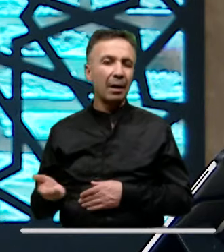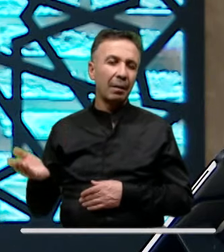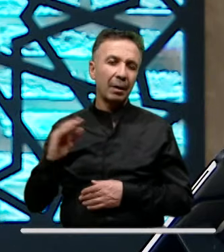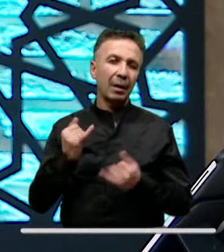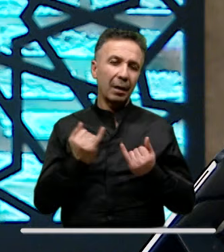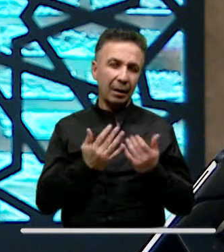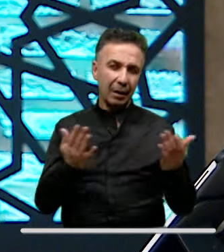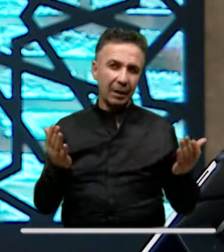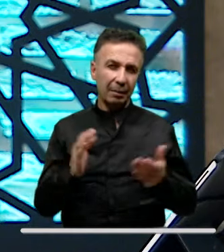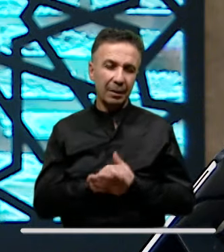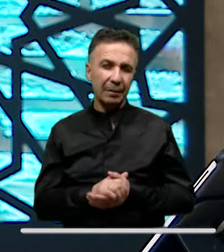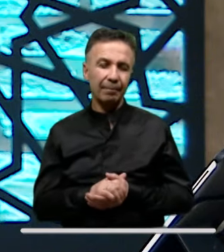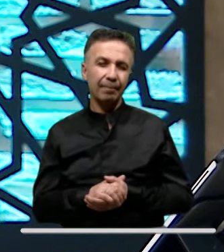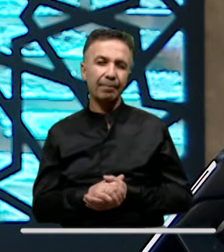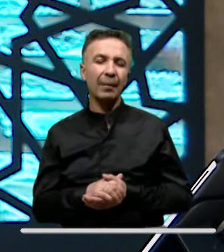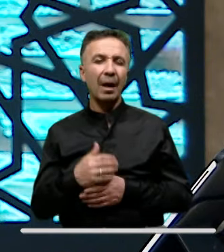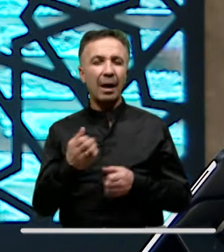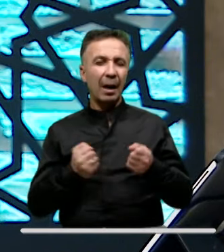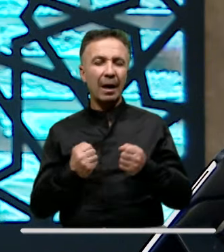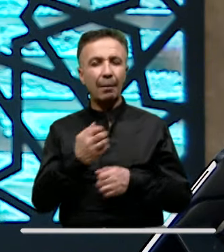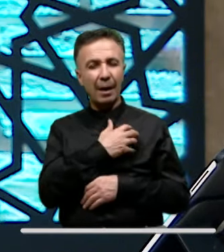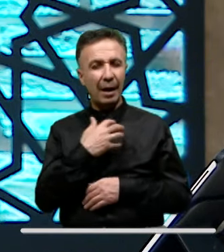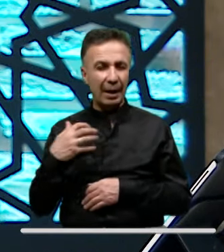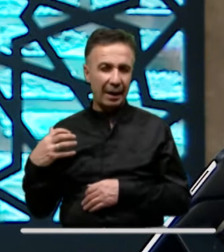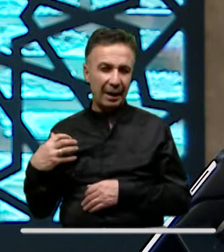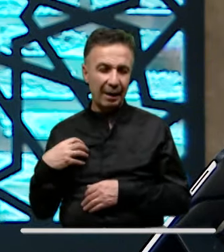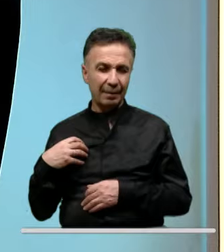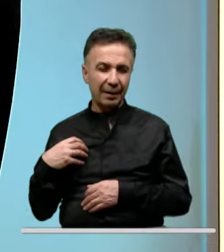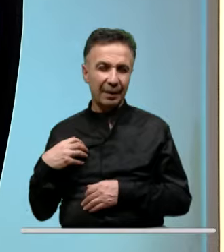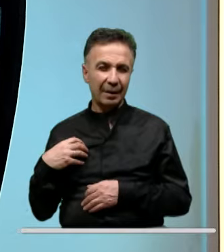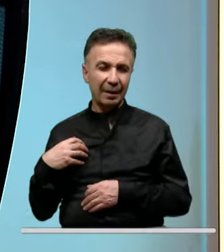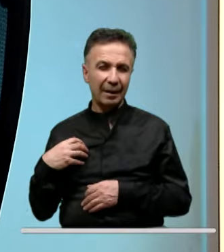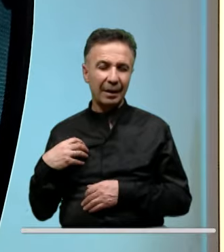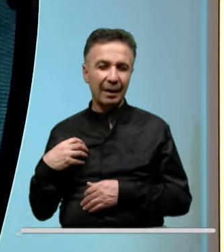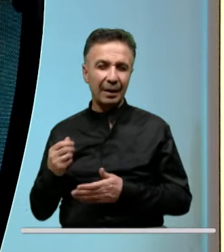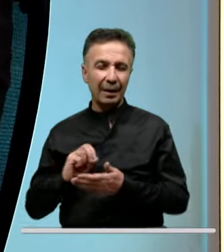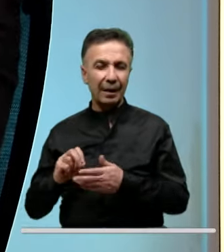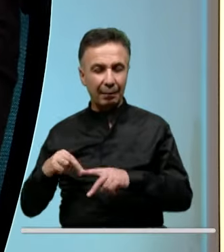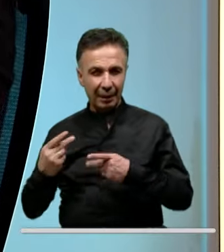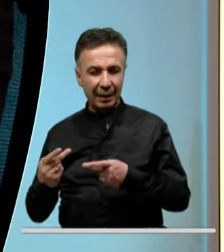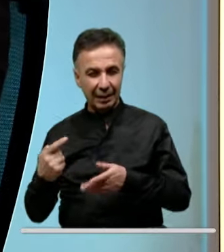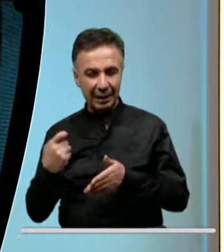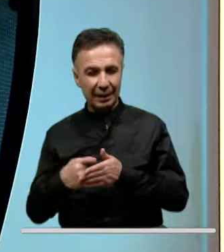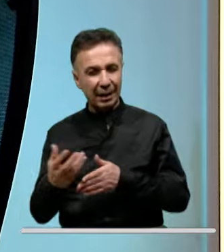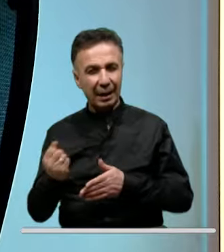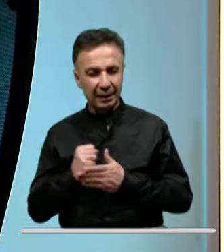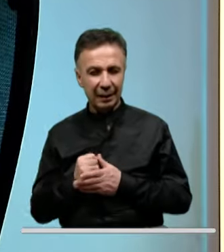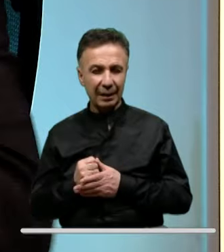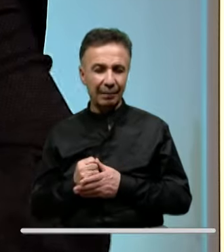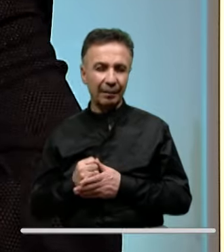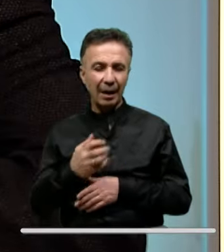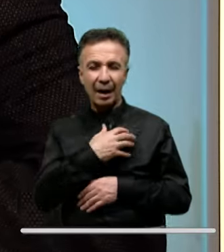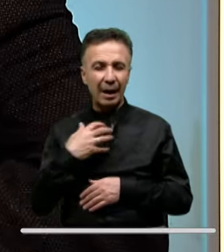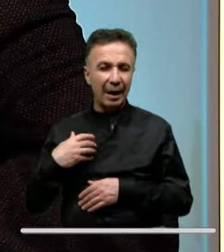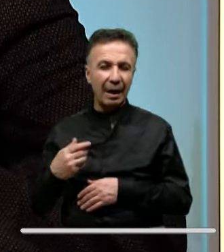sefer dedi ki mal şey araba annemin değil mi? Miras oldu dediler. Miras oldu çünkü onun adına aldık biz. Fakat onun adına alıp